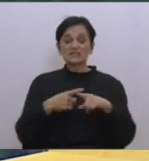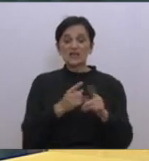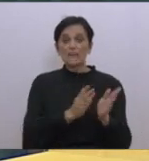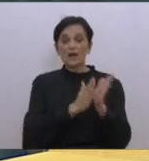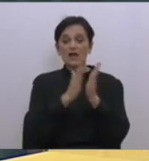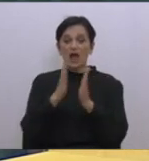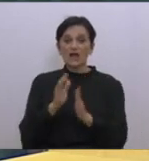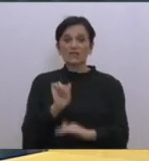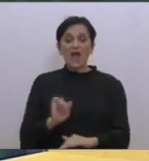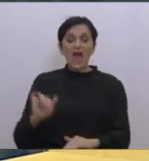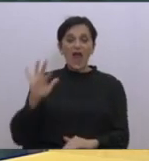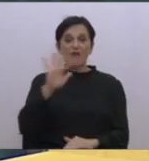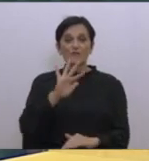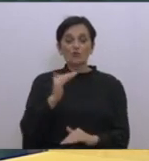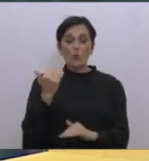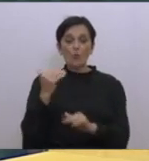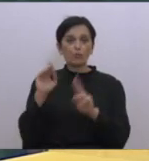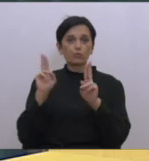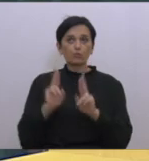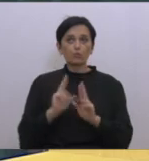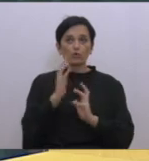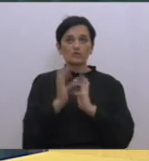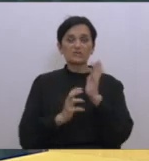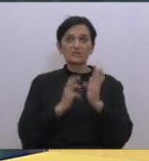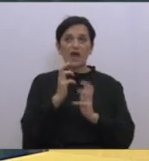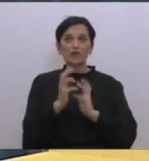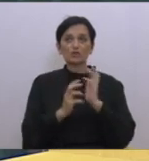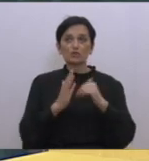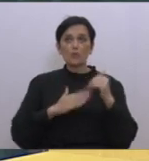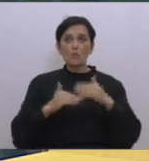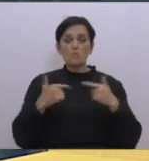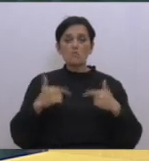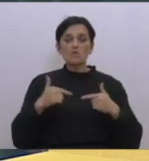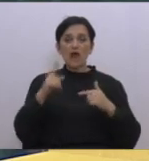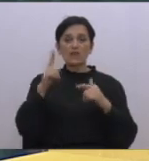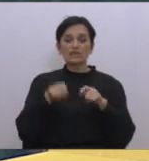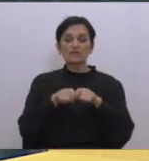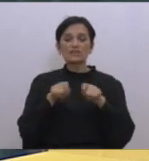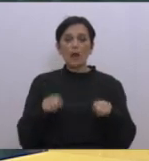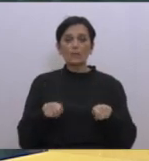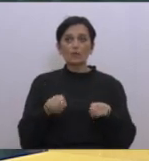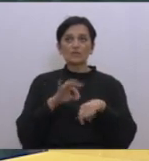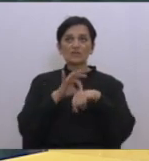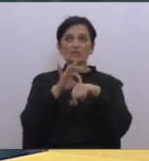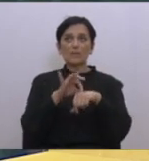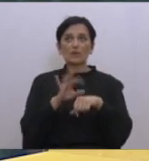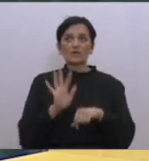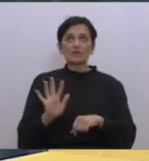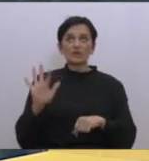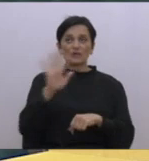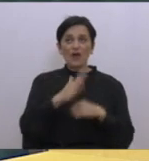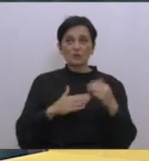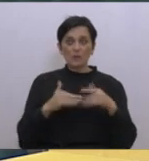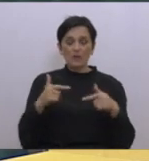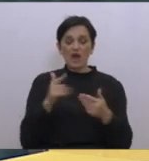აბსოლუტურად ევროპული ყაიდის საერთაშორისო პრაქტიკაში დაფუძნებულ წამყვანი ქვეყნების